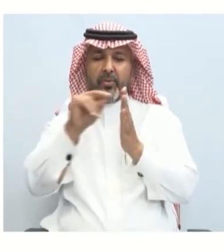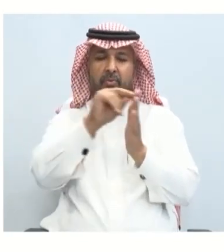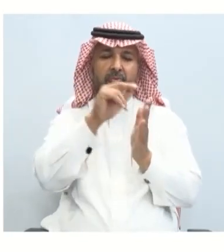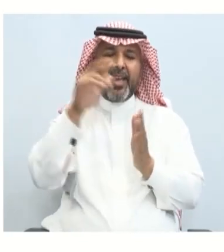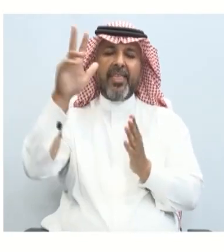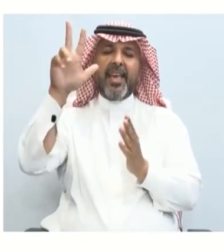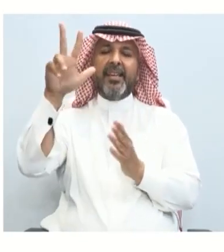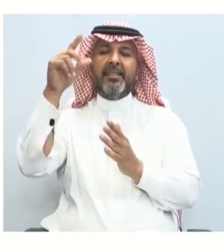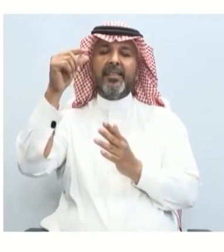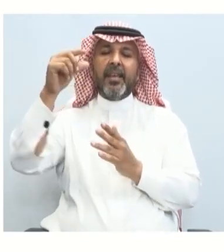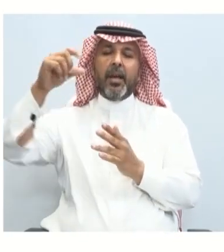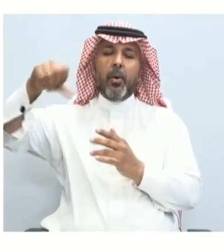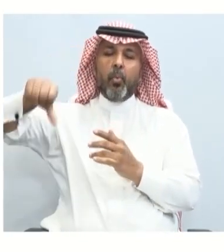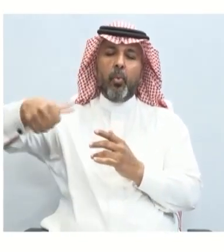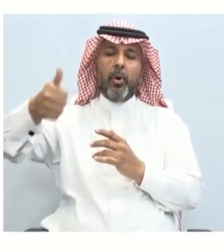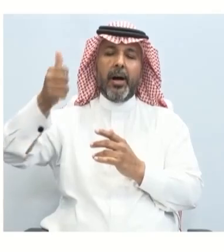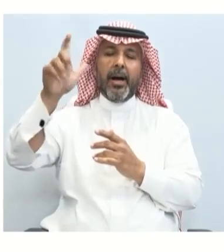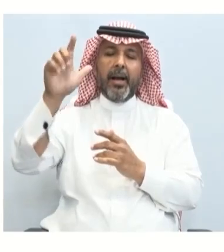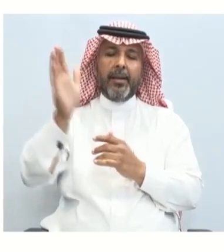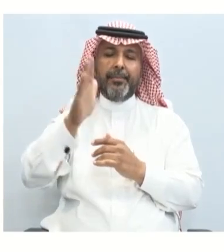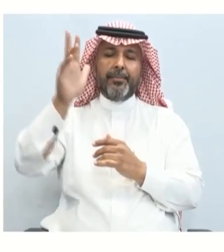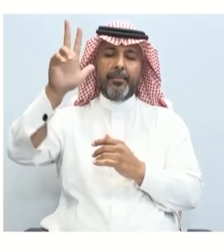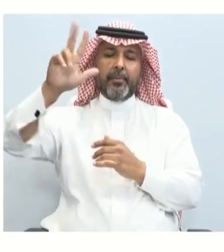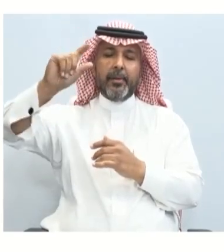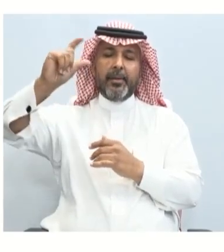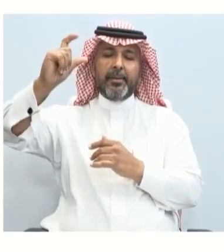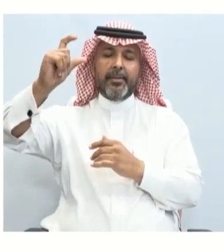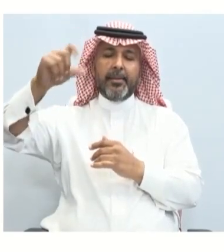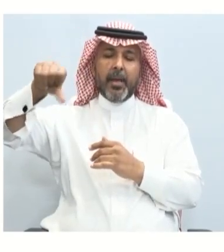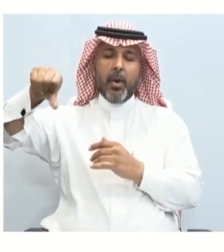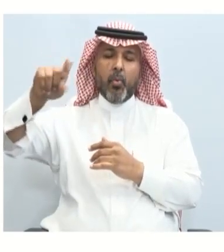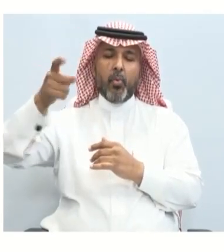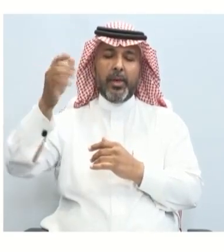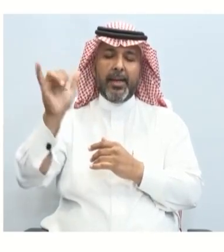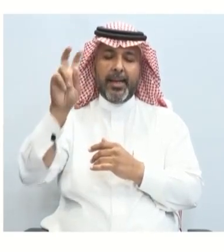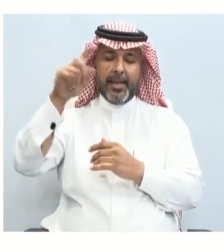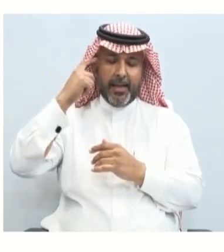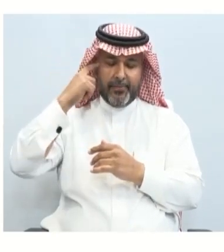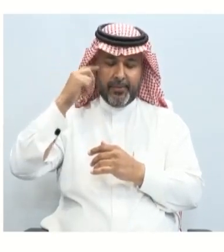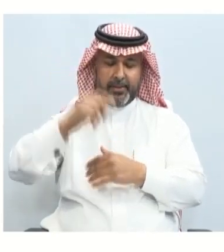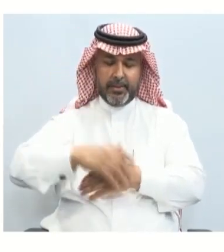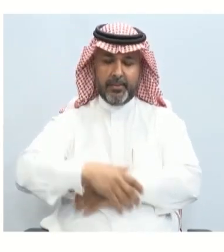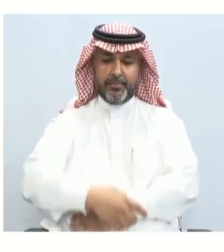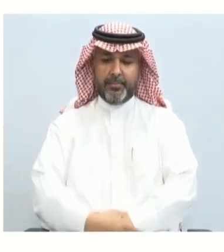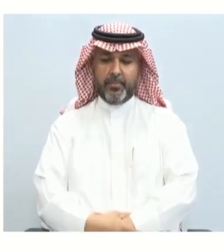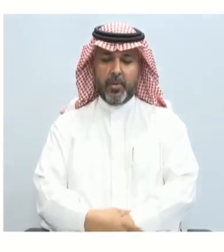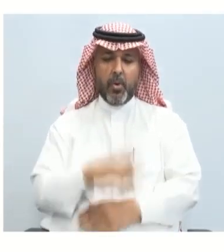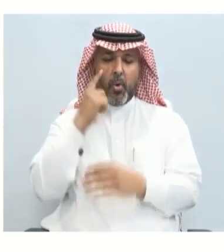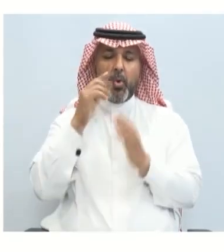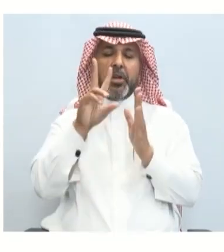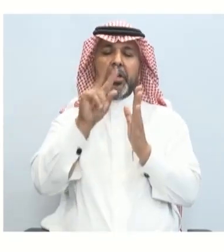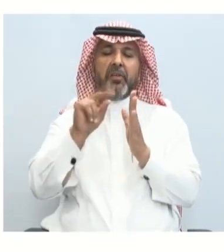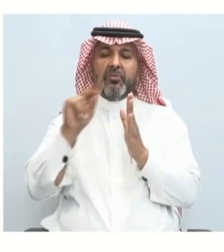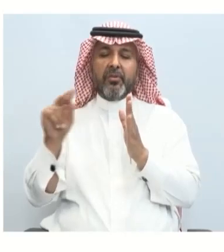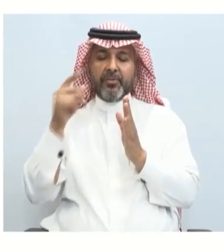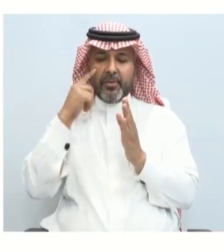يكون شكل الداله هي تكرار لنمط فنلاحظ ان هذه ان هذا النمط تكرر معي اكثر من مره